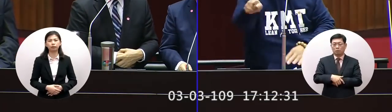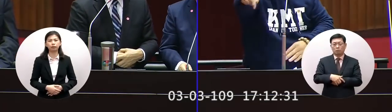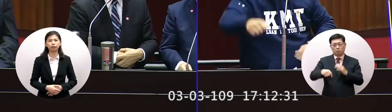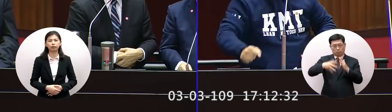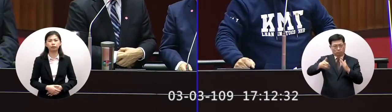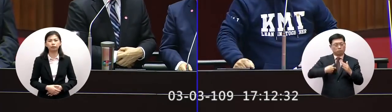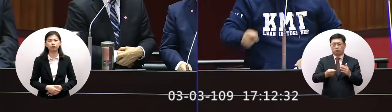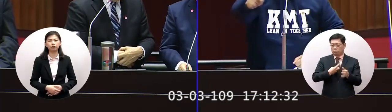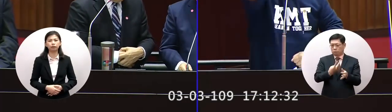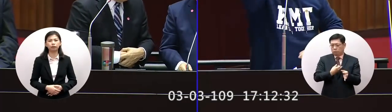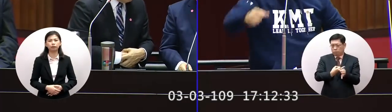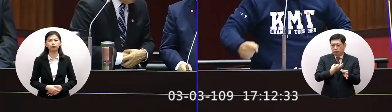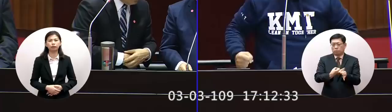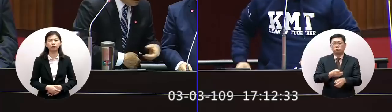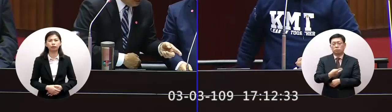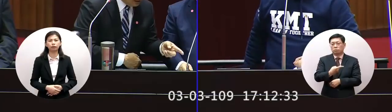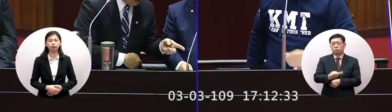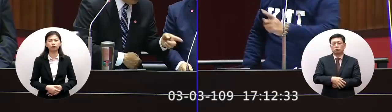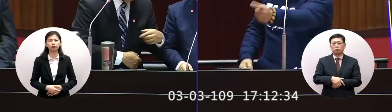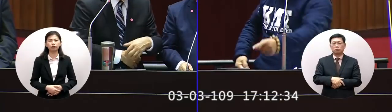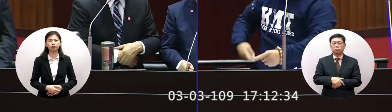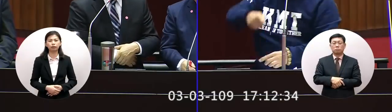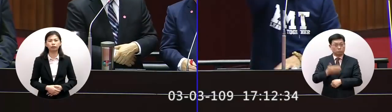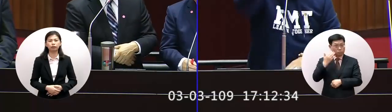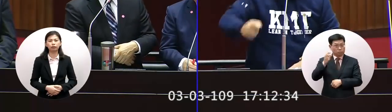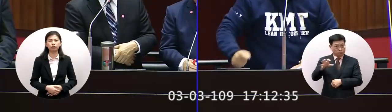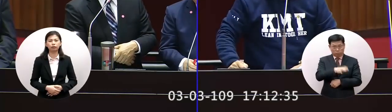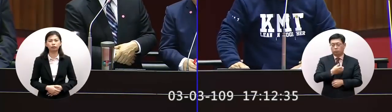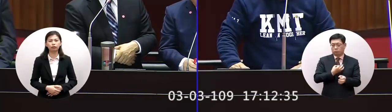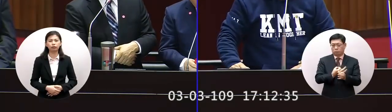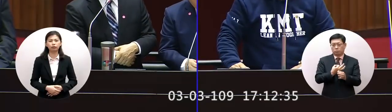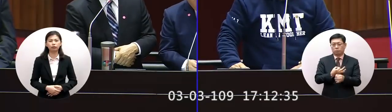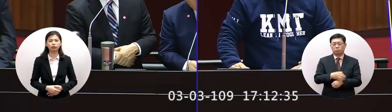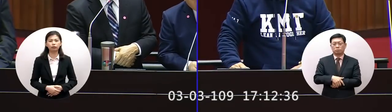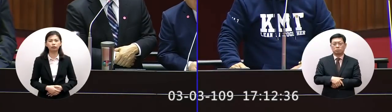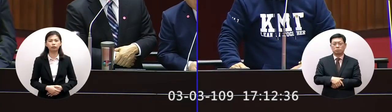长，我跟你赌，我们来赌。如果完全一样，我跟你赌。